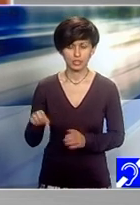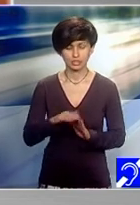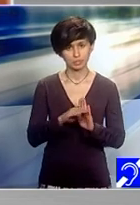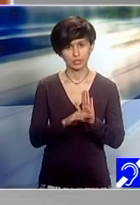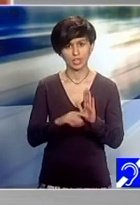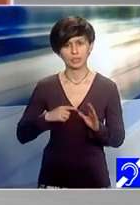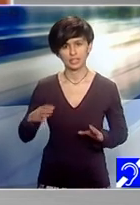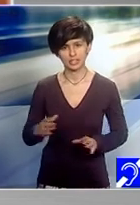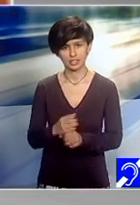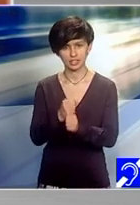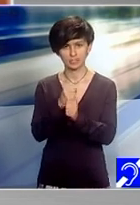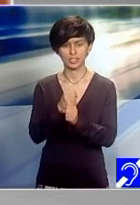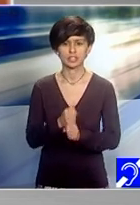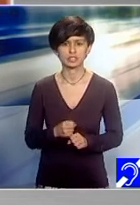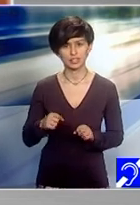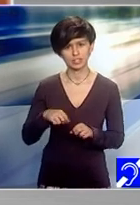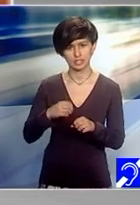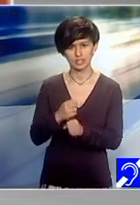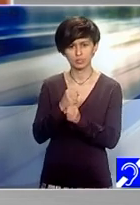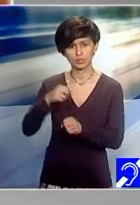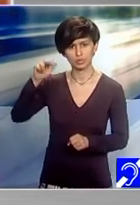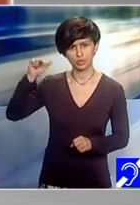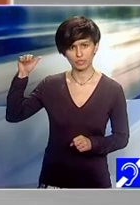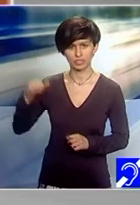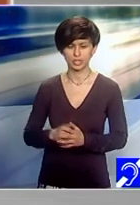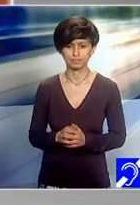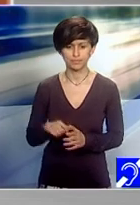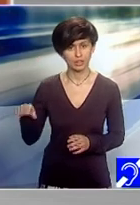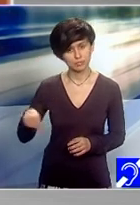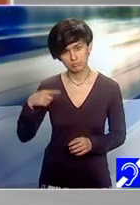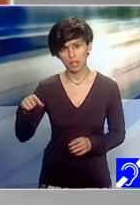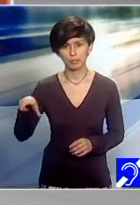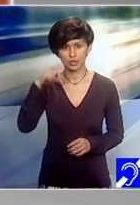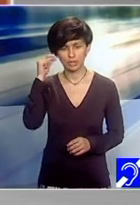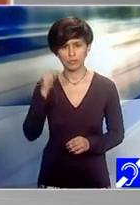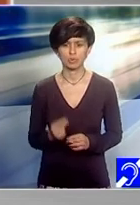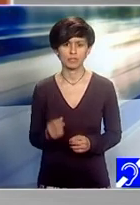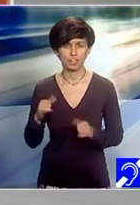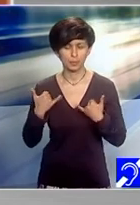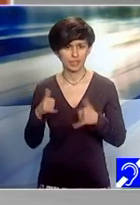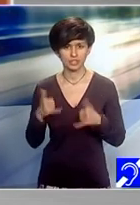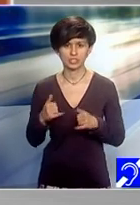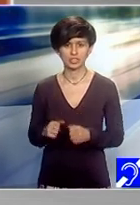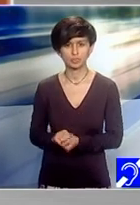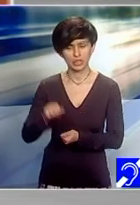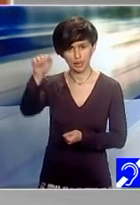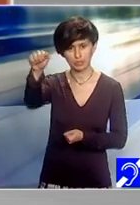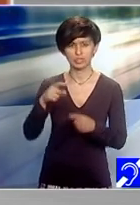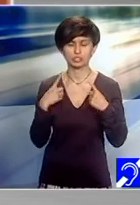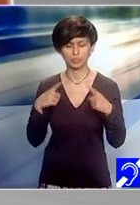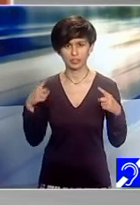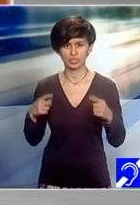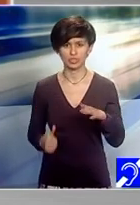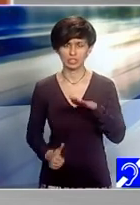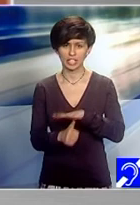norvegiene. Apoi vom afla ce s-a întâmplat la mitingul de protest al dascălilor care se desfășoară în aceste zile în capitală. Vom vedea ce